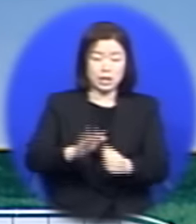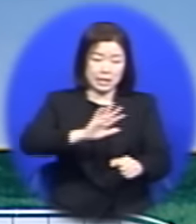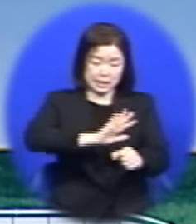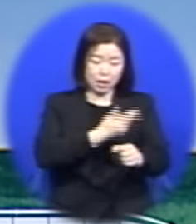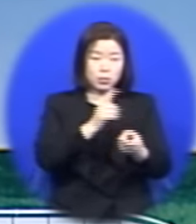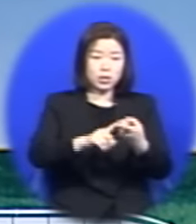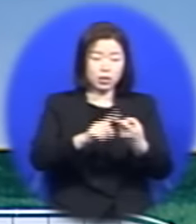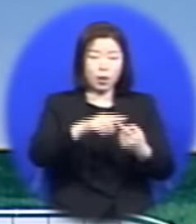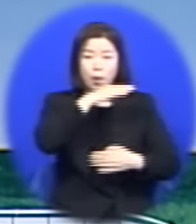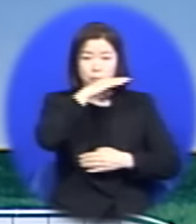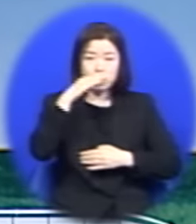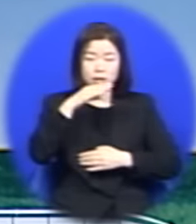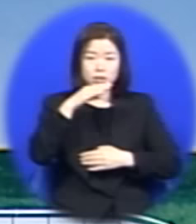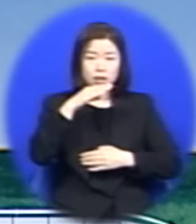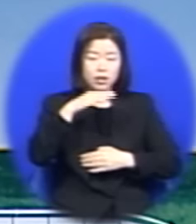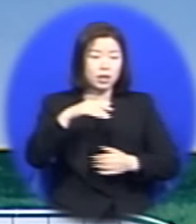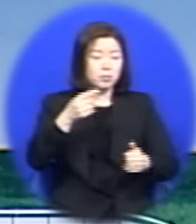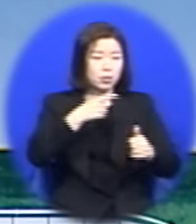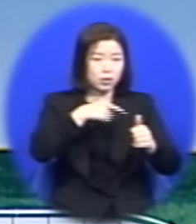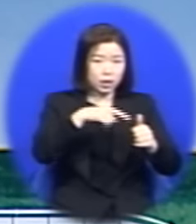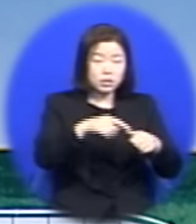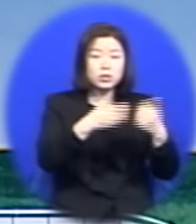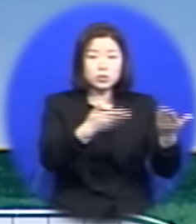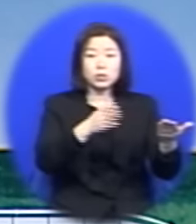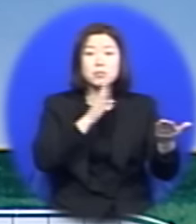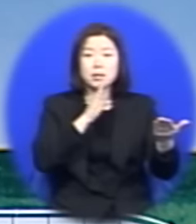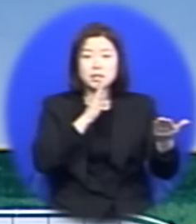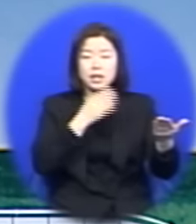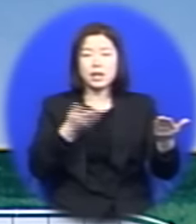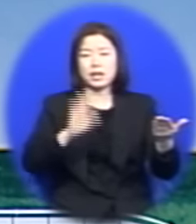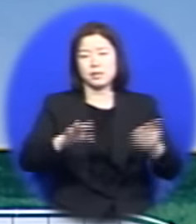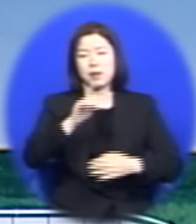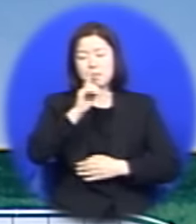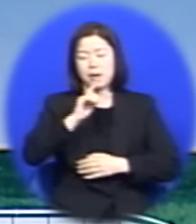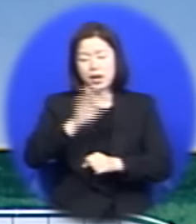말 한마디라도 잘해야 합니다.